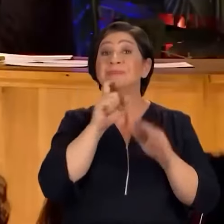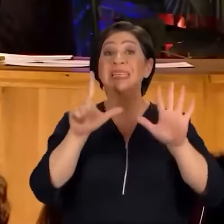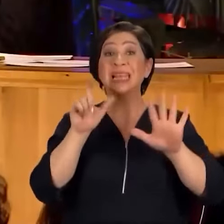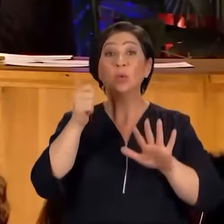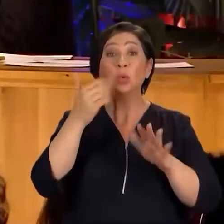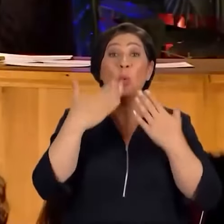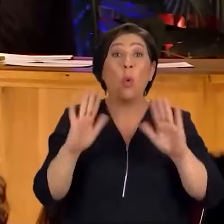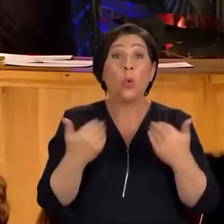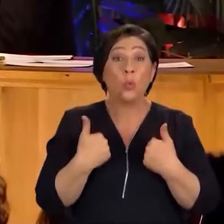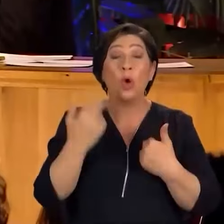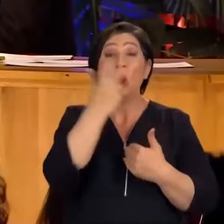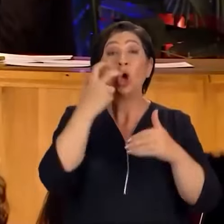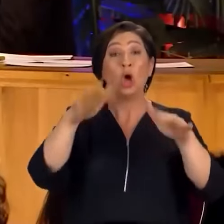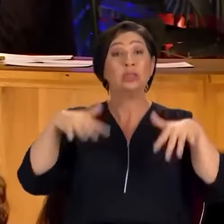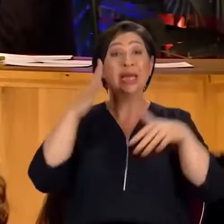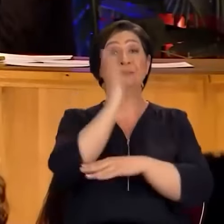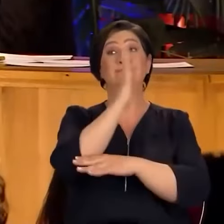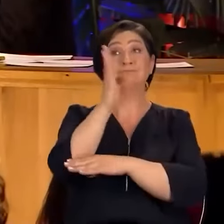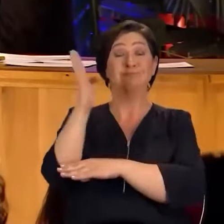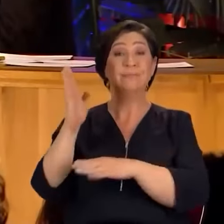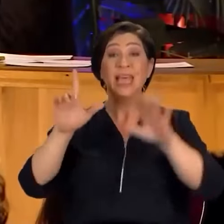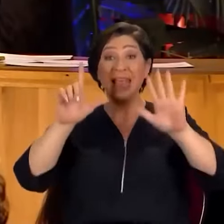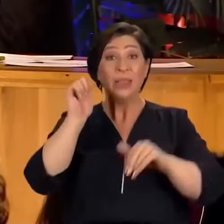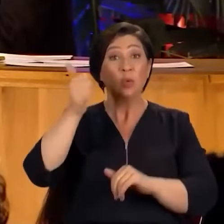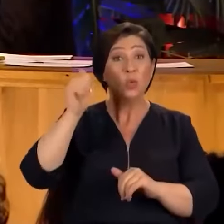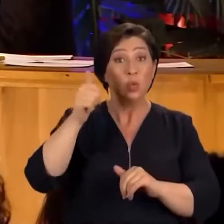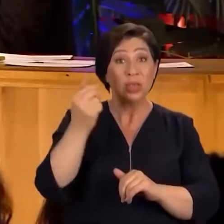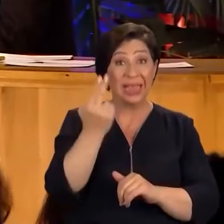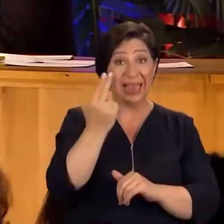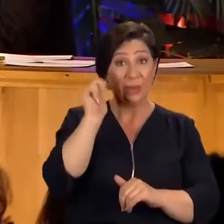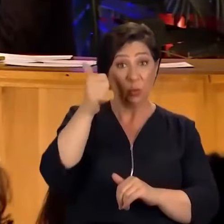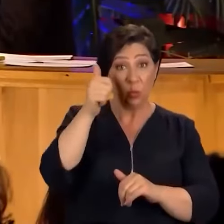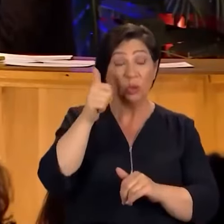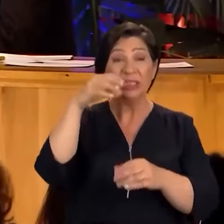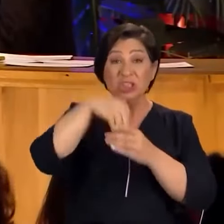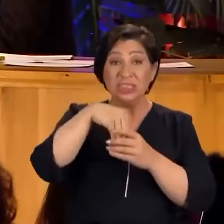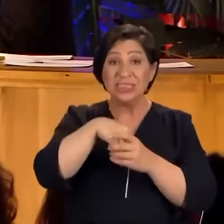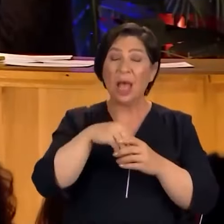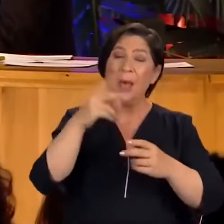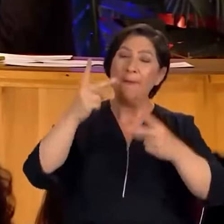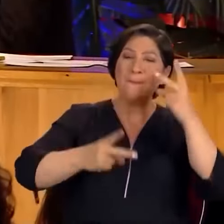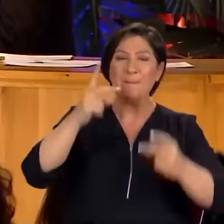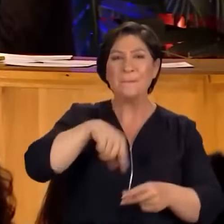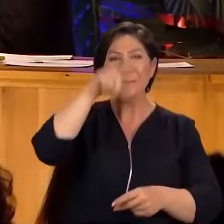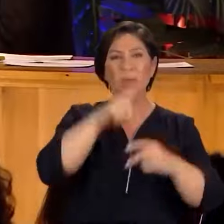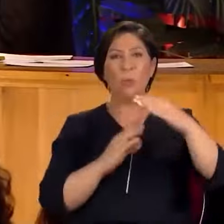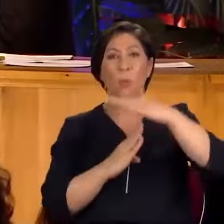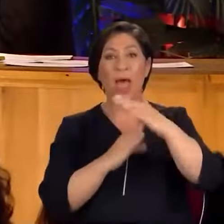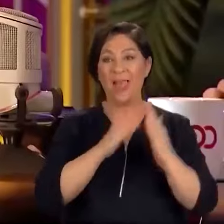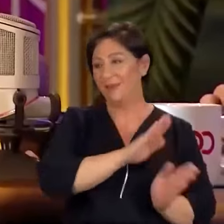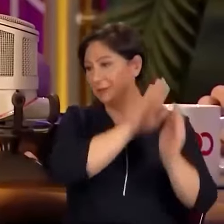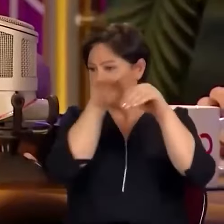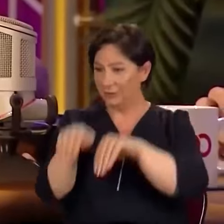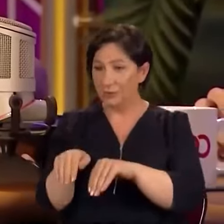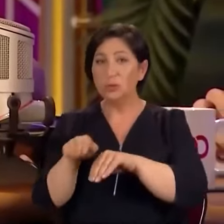7 gün yokum yani. 7 gün konser yapacağım ve 7 gün İçerisinde atıyorum. Arada bir gün molam olduğunda eve